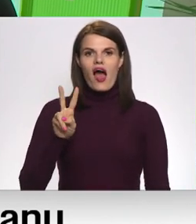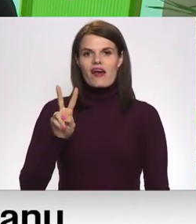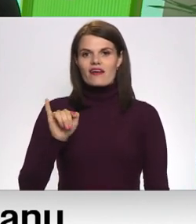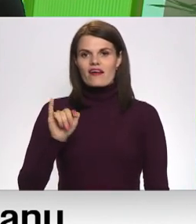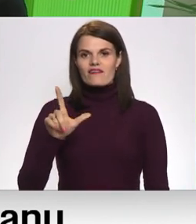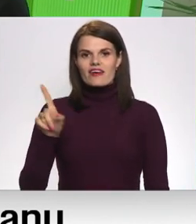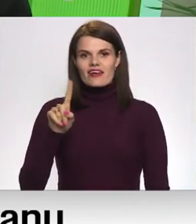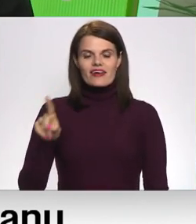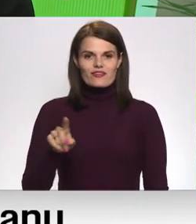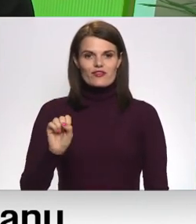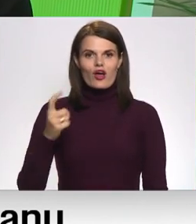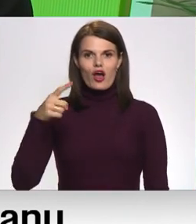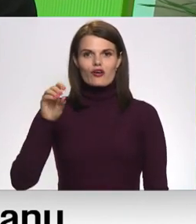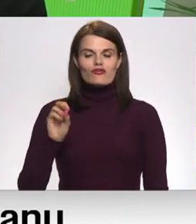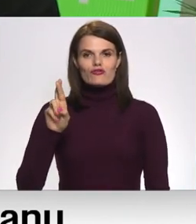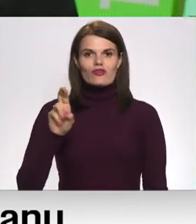soli skatītāji?